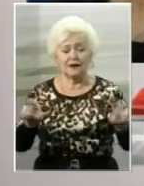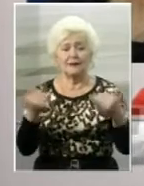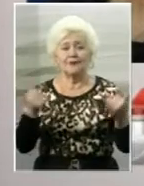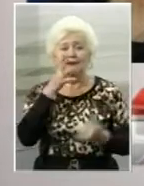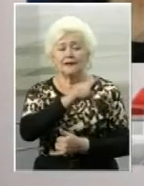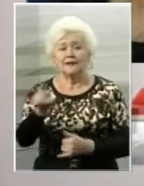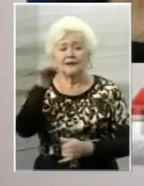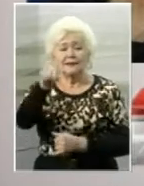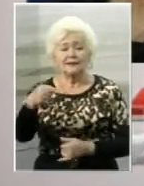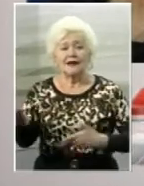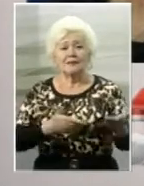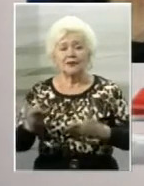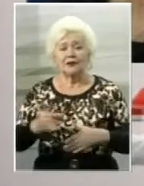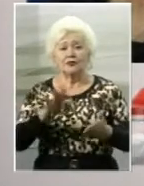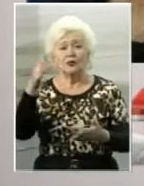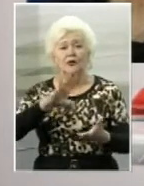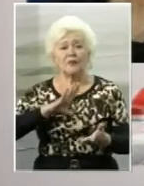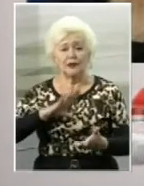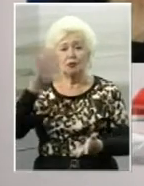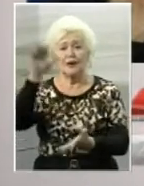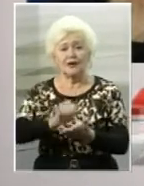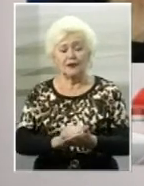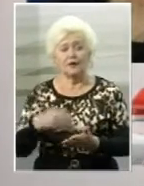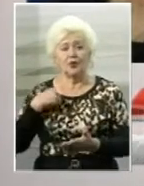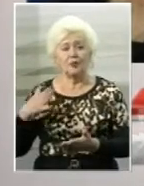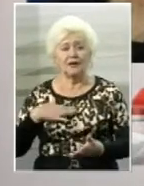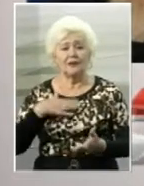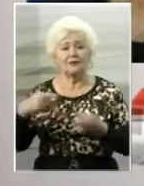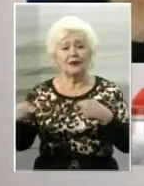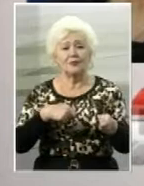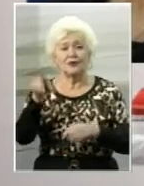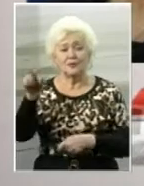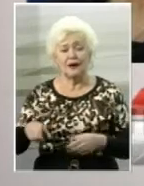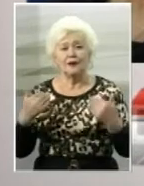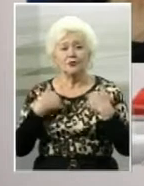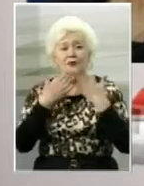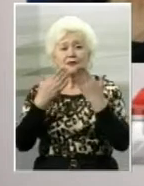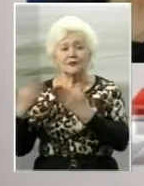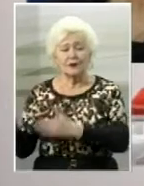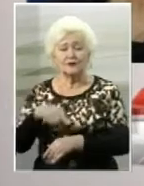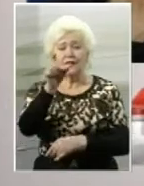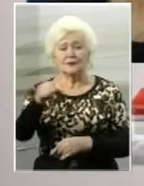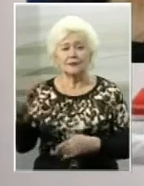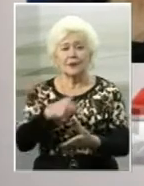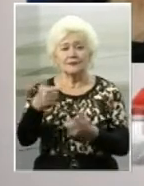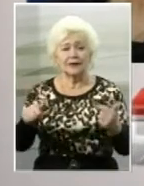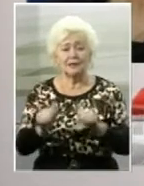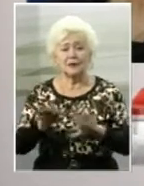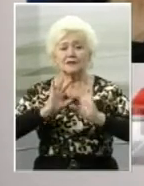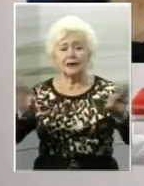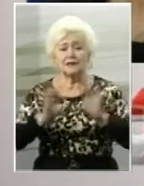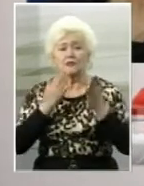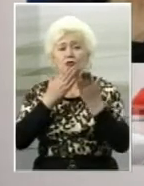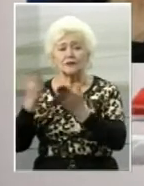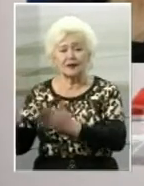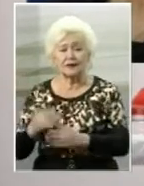час цей перехід перебуває в оренді у приватних підприємців. До нас звернулися мешканці міста, інформаційний запит